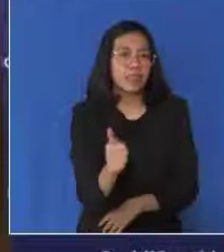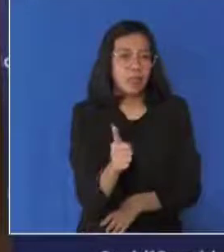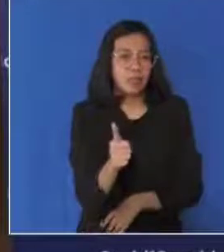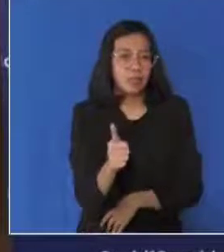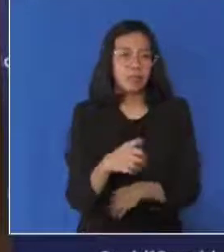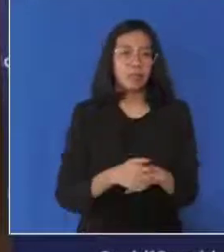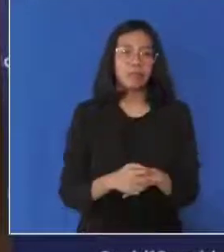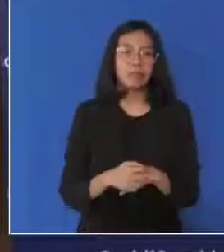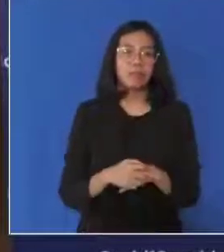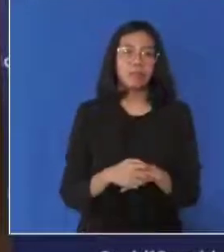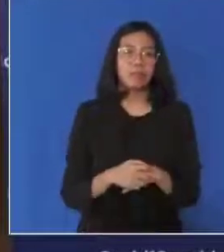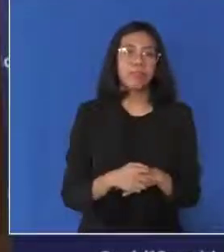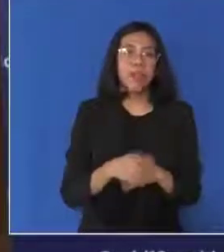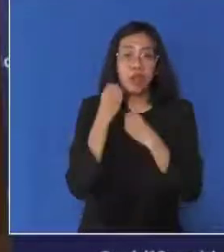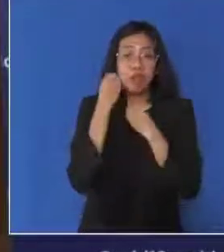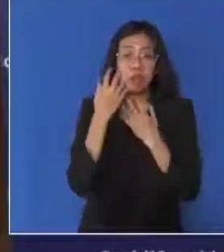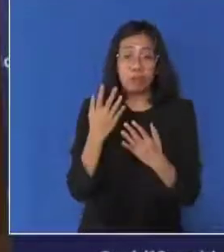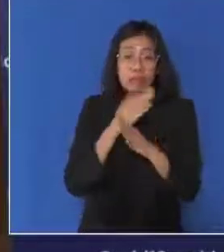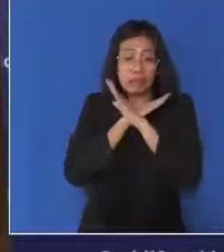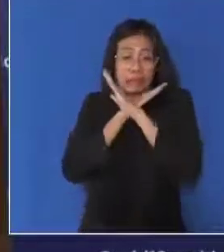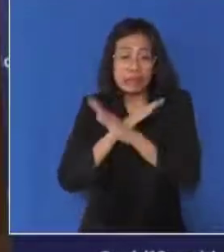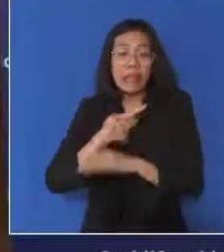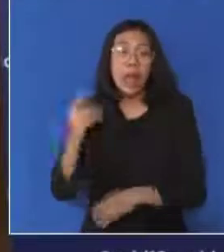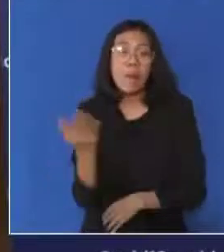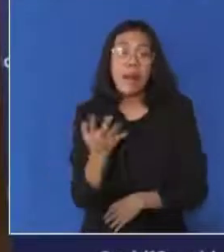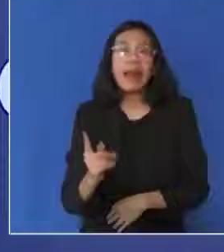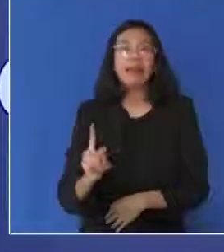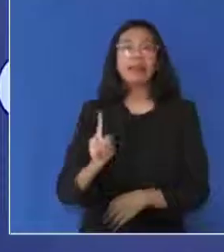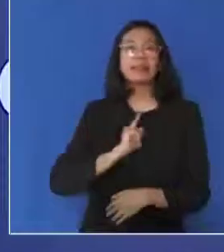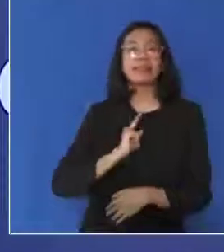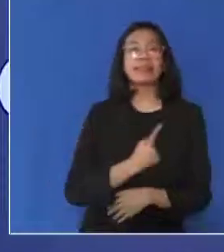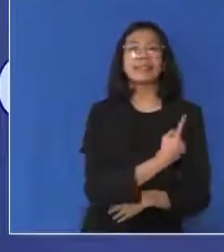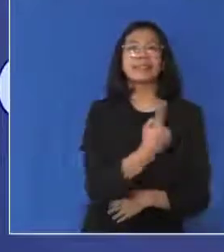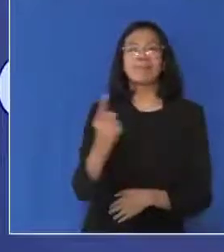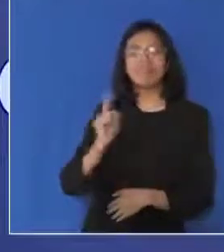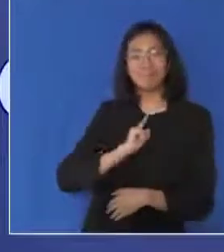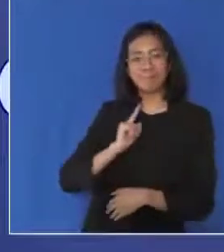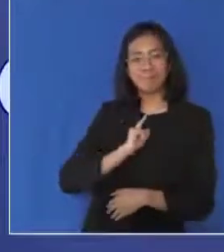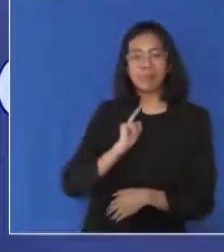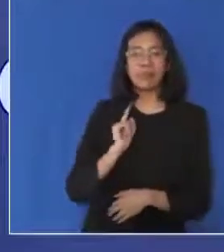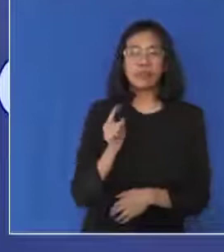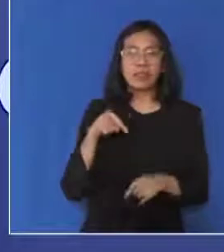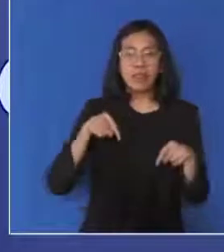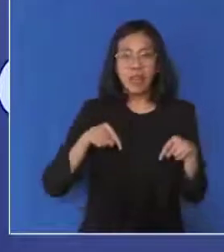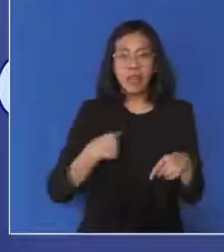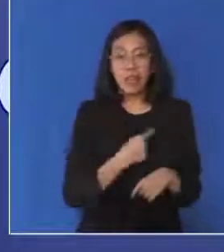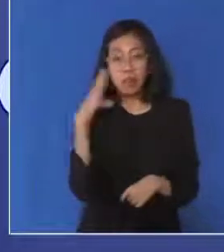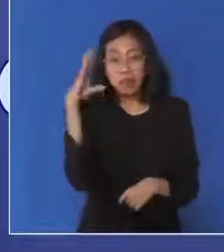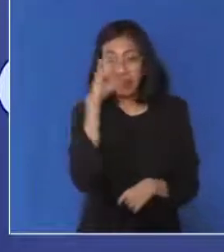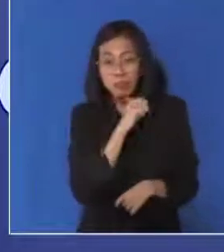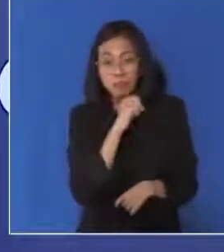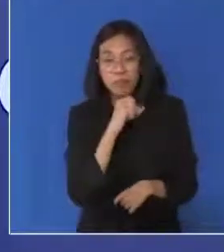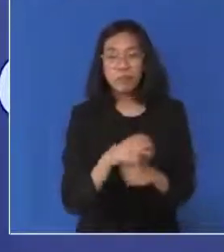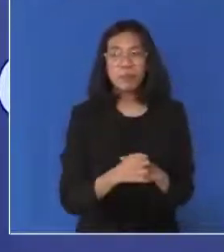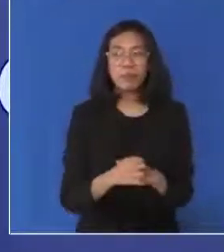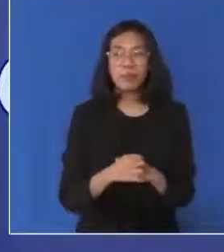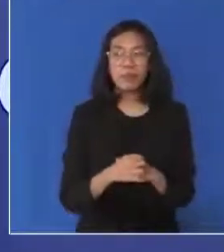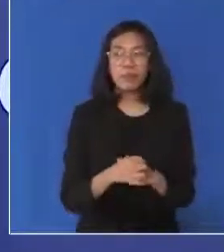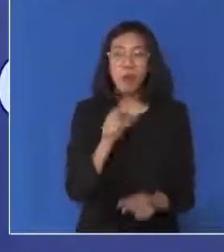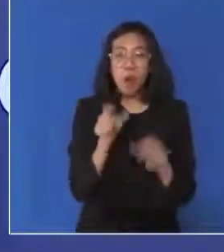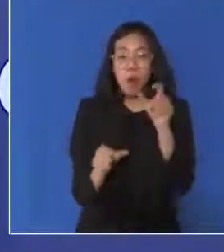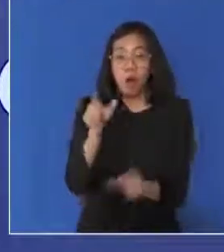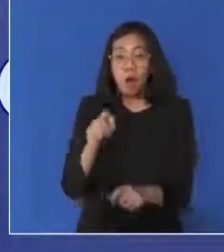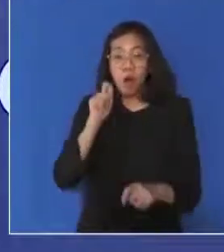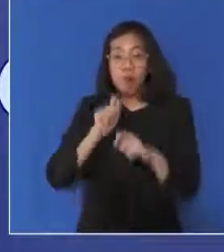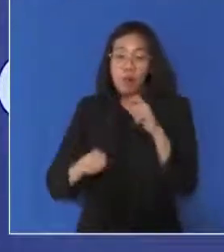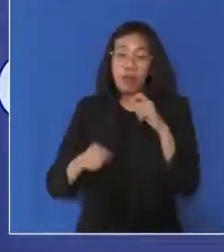jadi mencegah itu harus dimulai dari kitab menyaring diri kita sekarang yang sama kasih tahu adalah gini para pembuat hoax